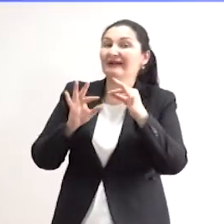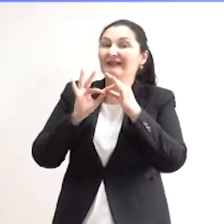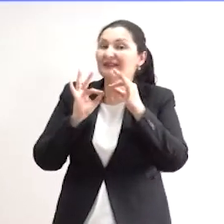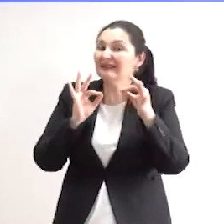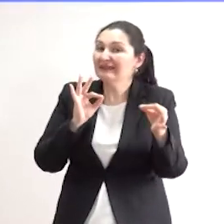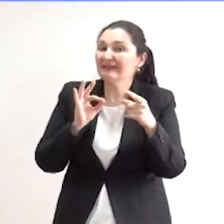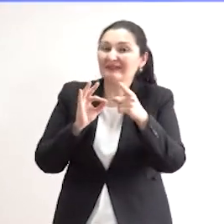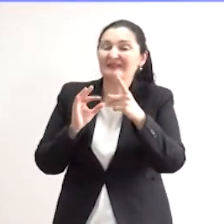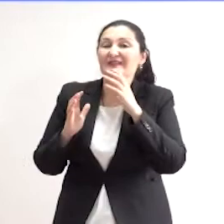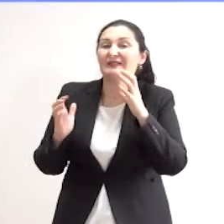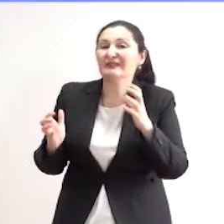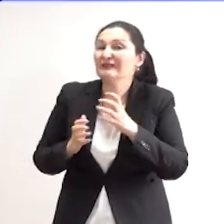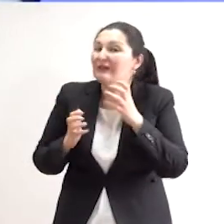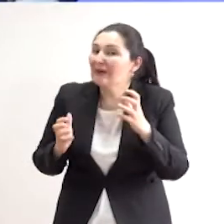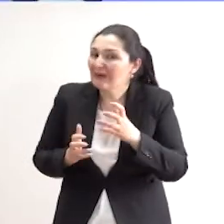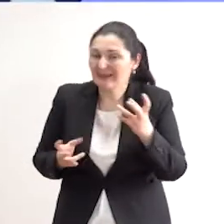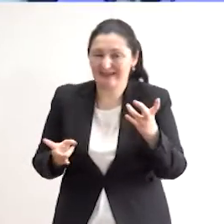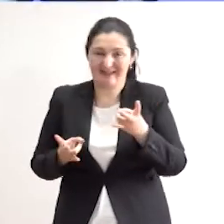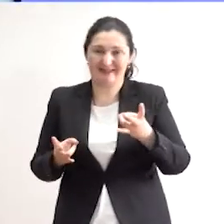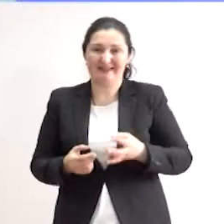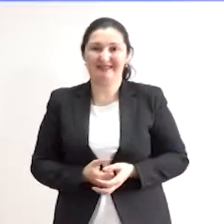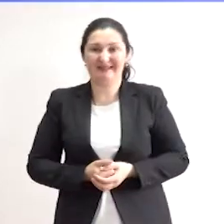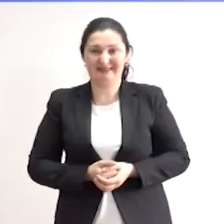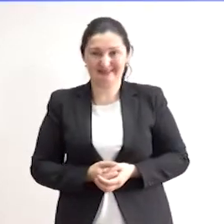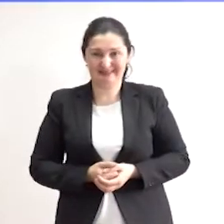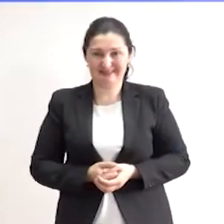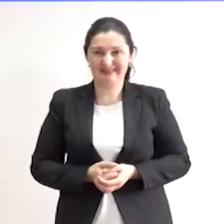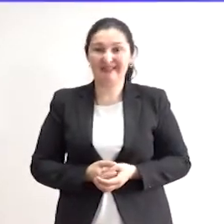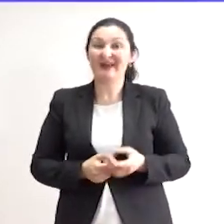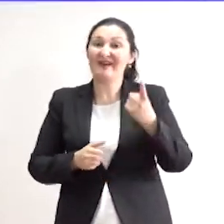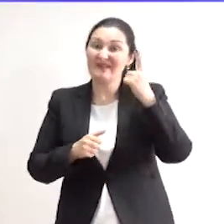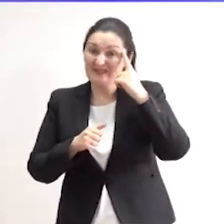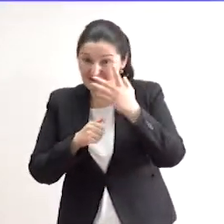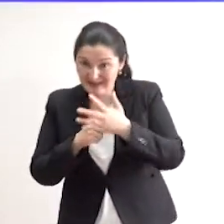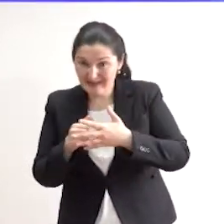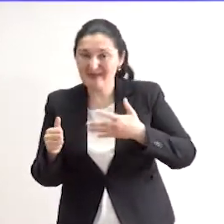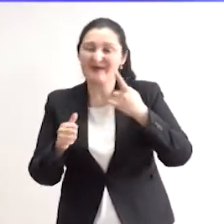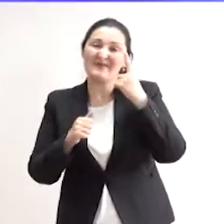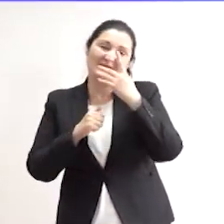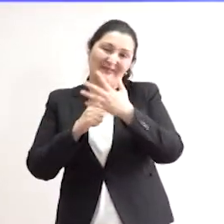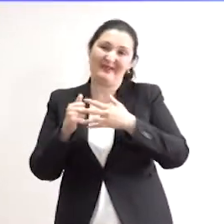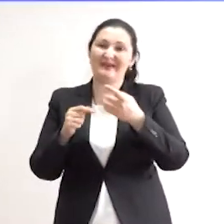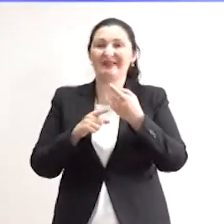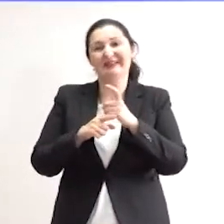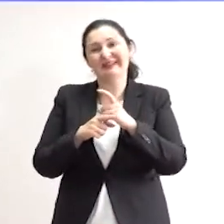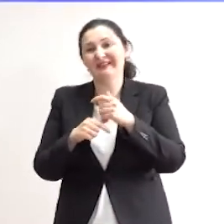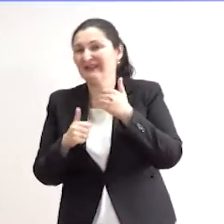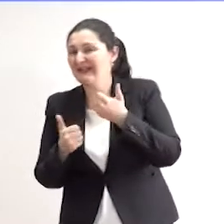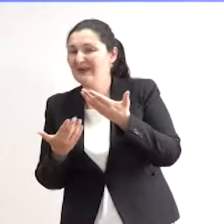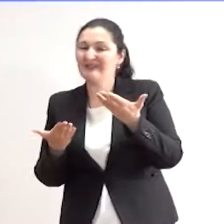ها احتیاط کردن در کار فهمیدی بابا جان فهمیدی عزیز جان بله آه